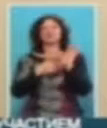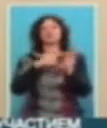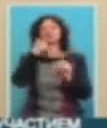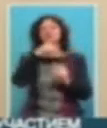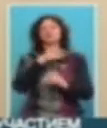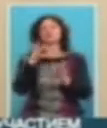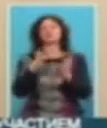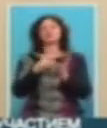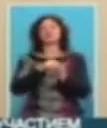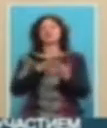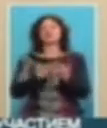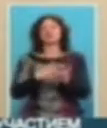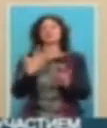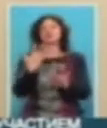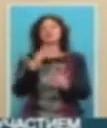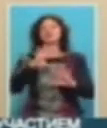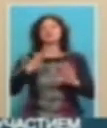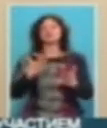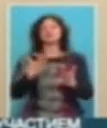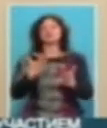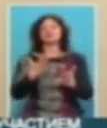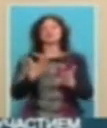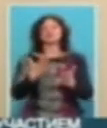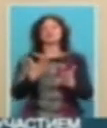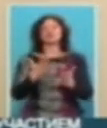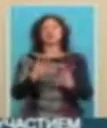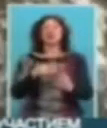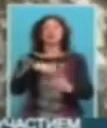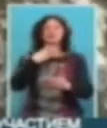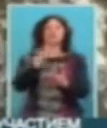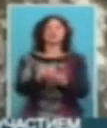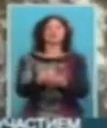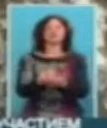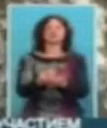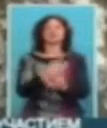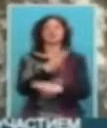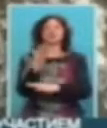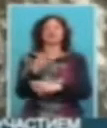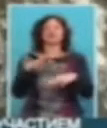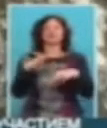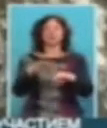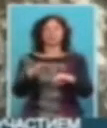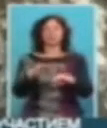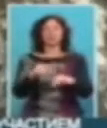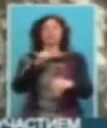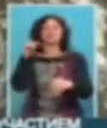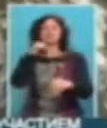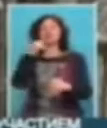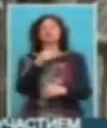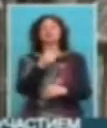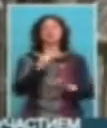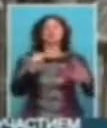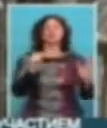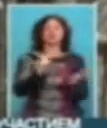в городе зафиксировано более 5 случаев обрушения деревьев на автомобиле. В прошлом году на кронирование, обрезку и снос аварийных деревьев